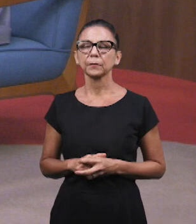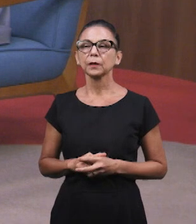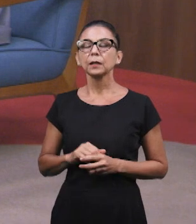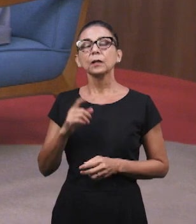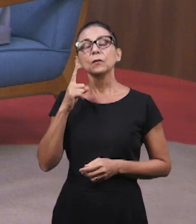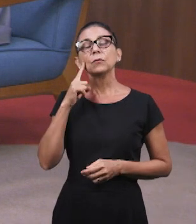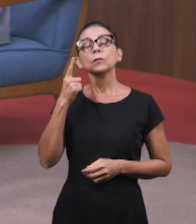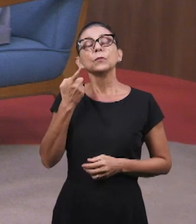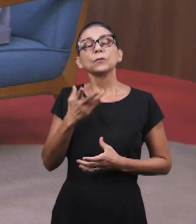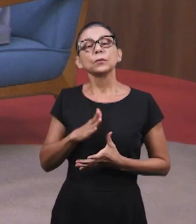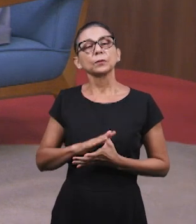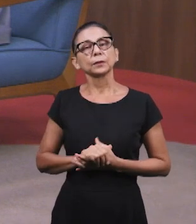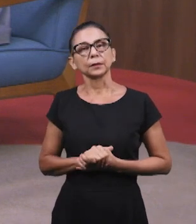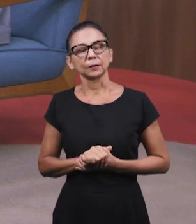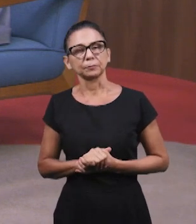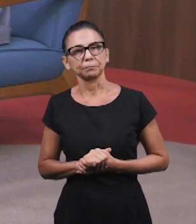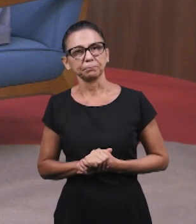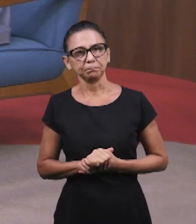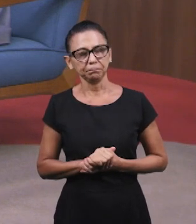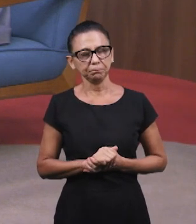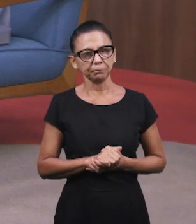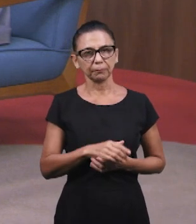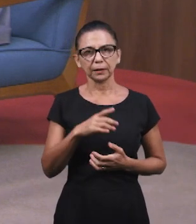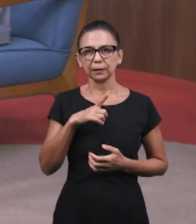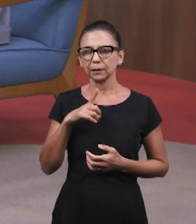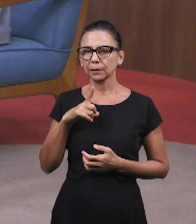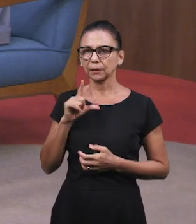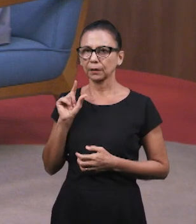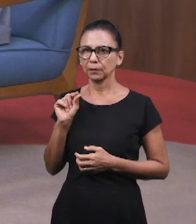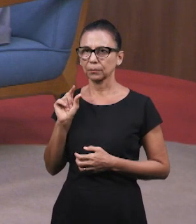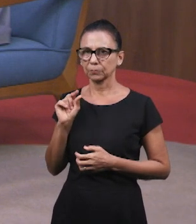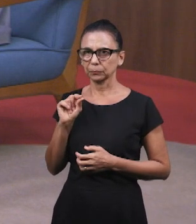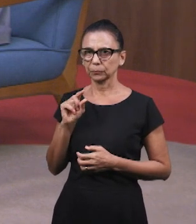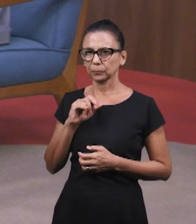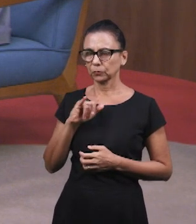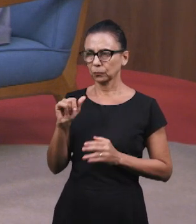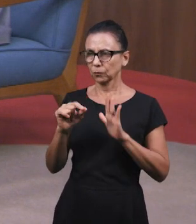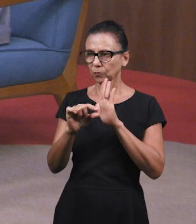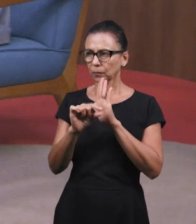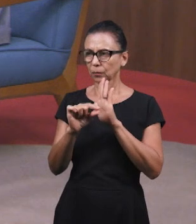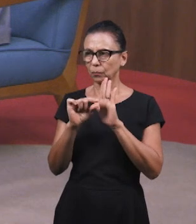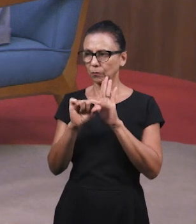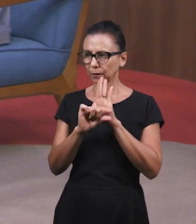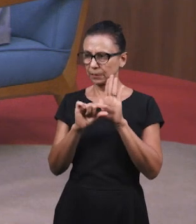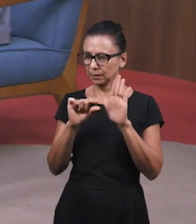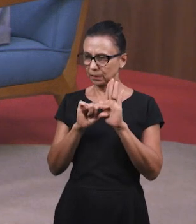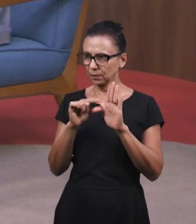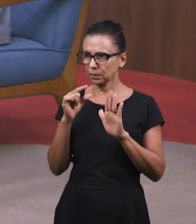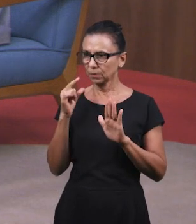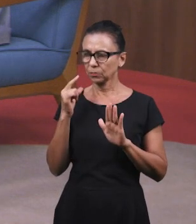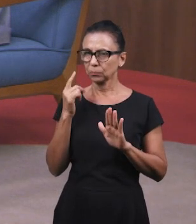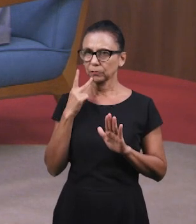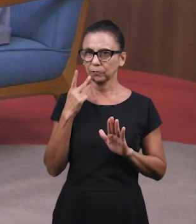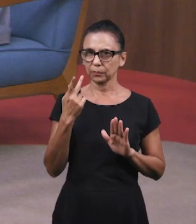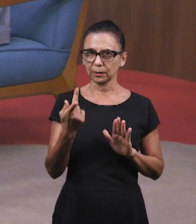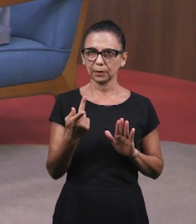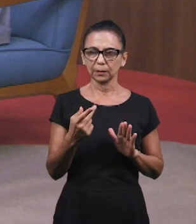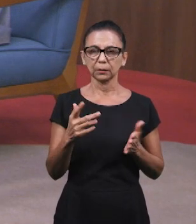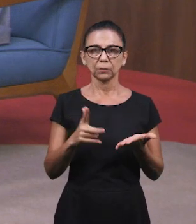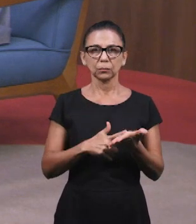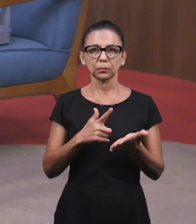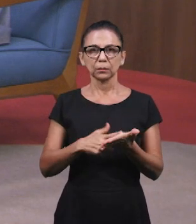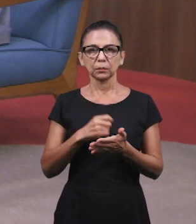expérience d'Israël? Nous pouvons citer un verset qui se trouve en Josué au chapitre